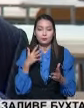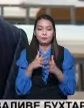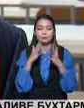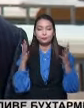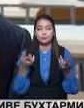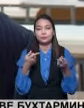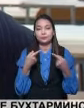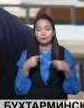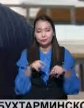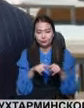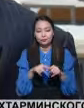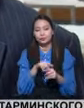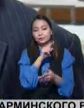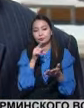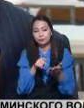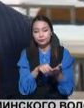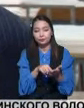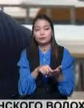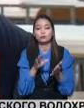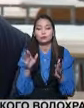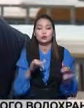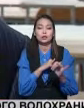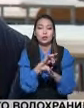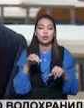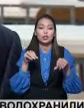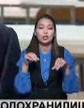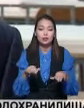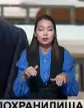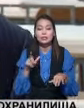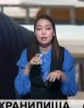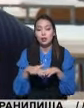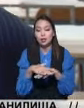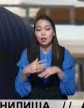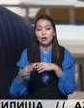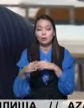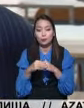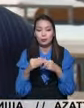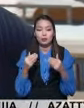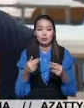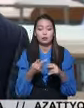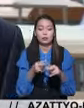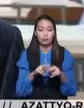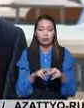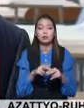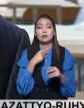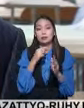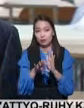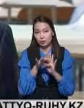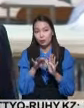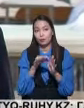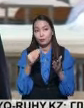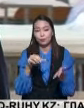общественно чувствительные вопросы будут обсуждаться и решаться народом. Народом они могут решаться как? На референдуме. И